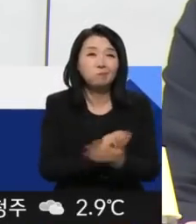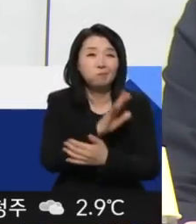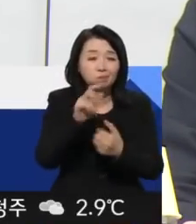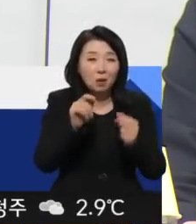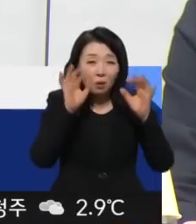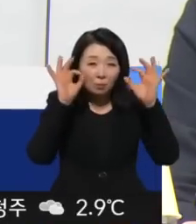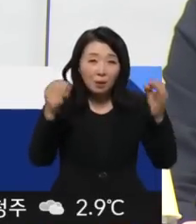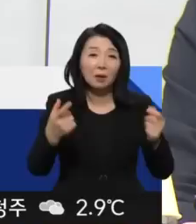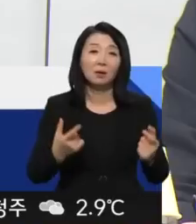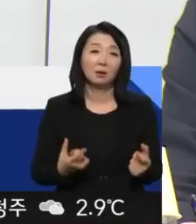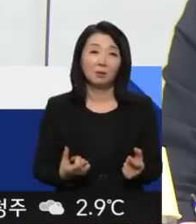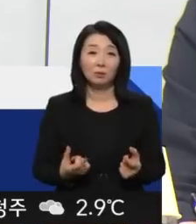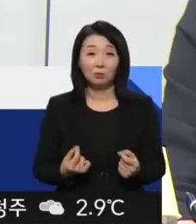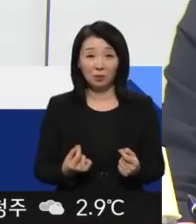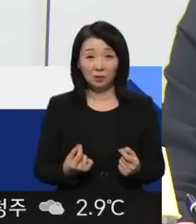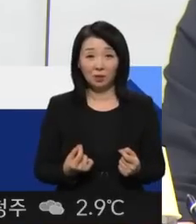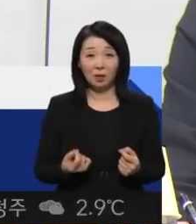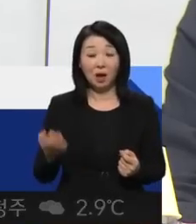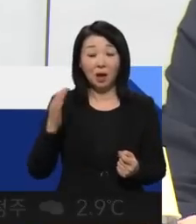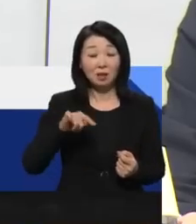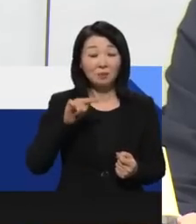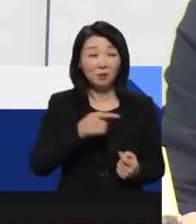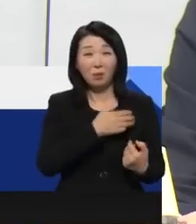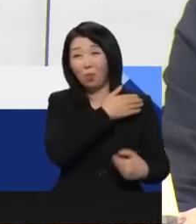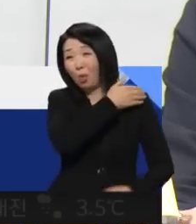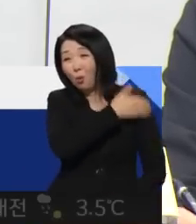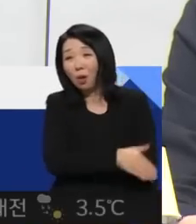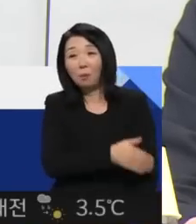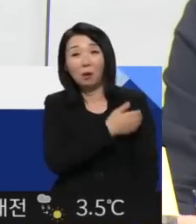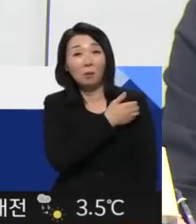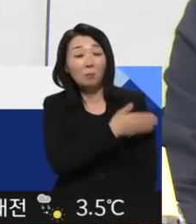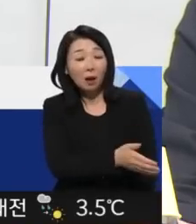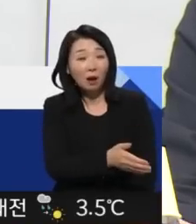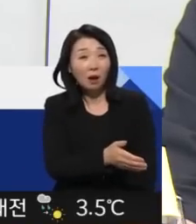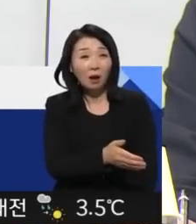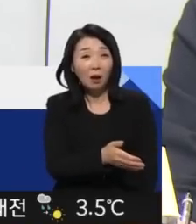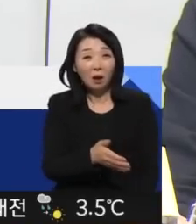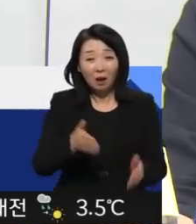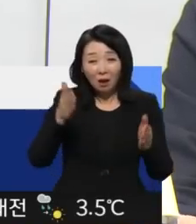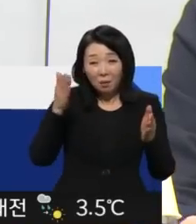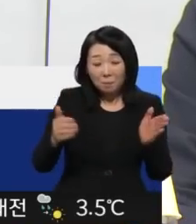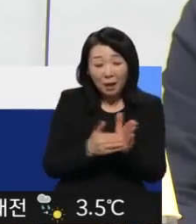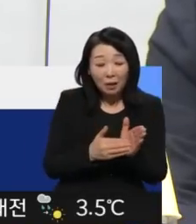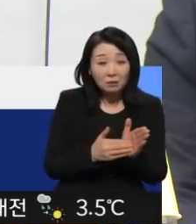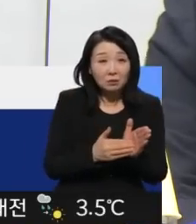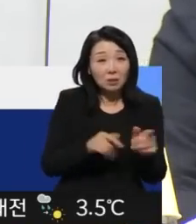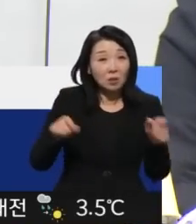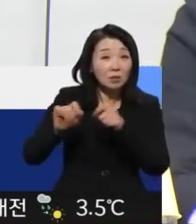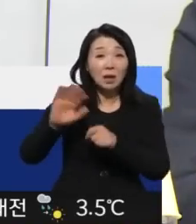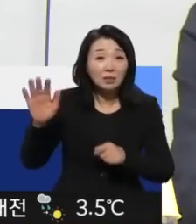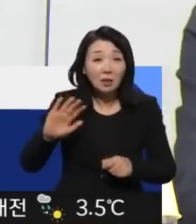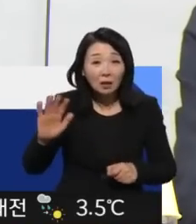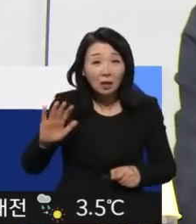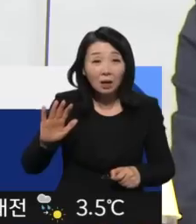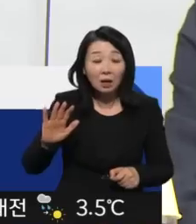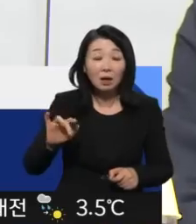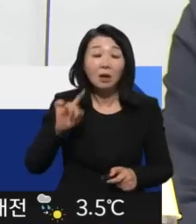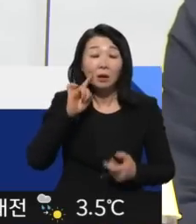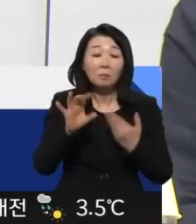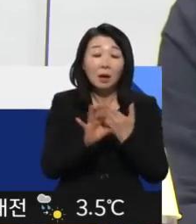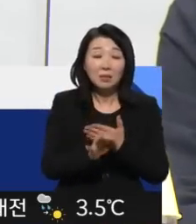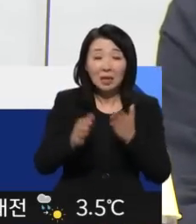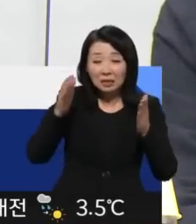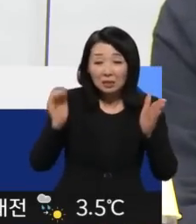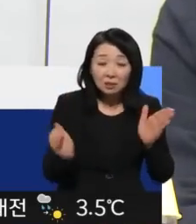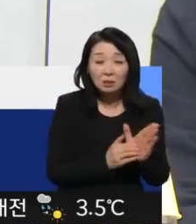보듯 불을 보듯 뻔한데도 이것을 외면한 채 일몰 연장을 하지 않겠다고 합니다. 만약에 일몰 연장이 되지